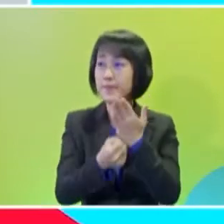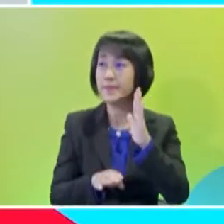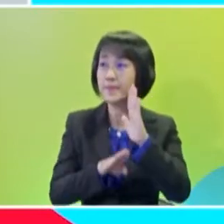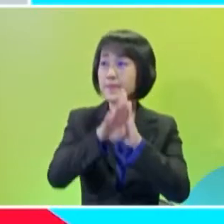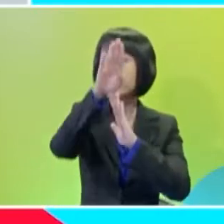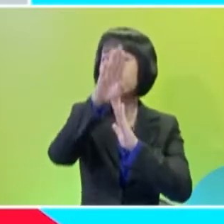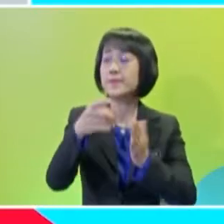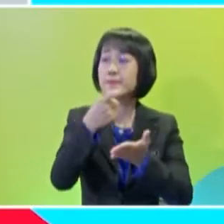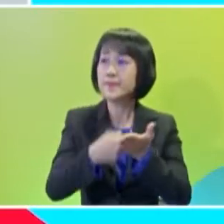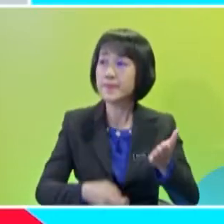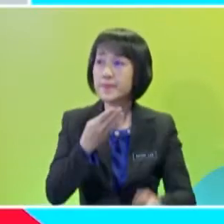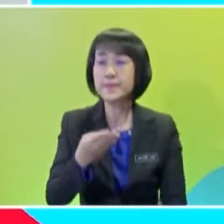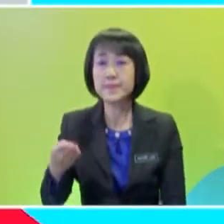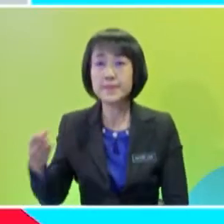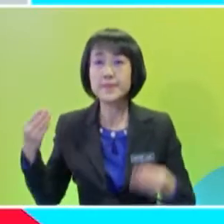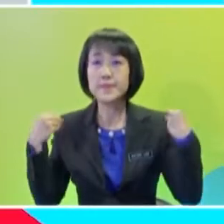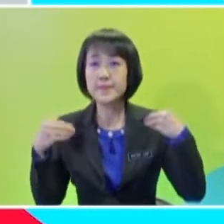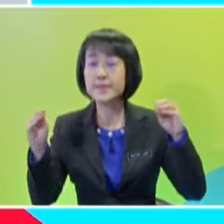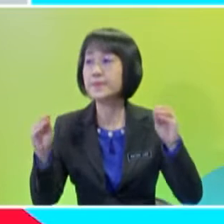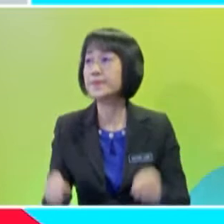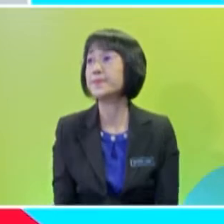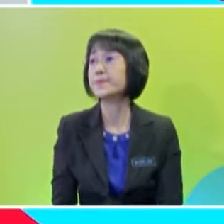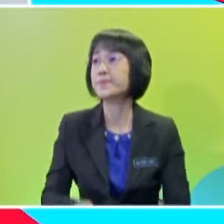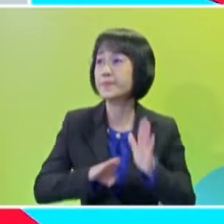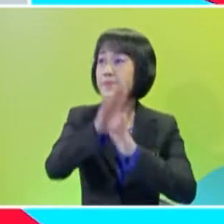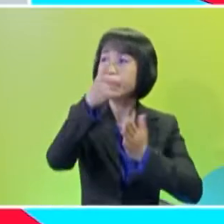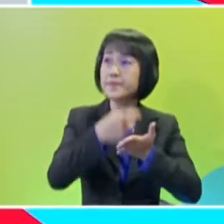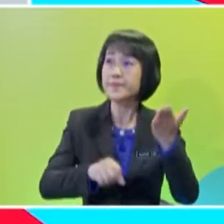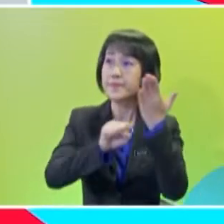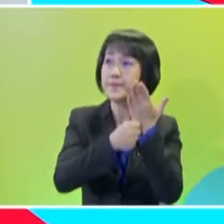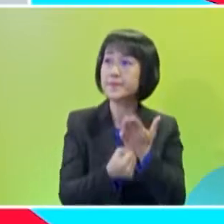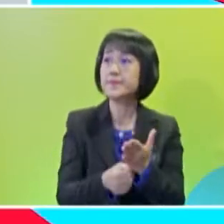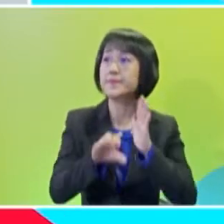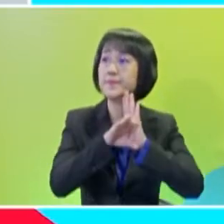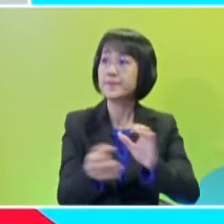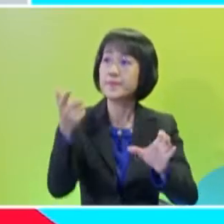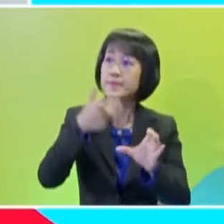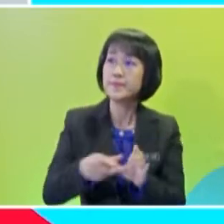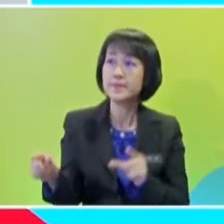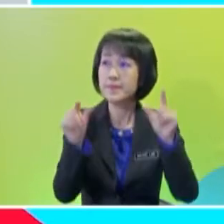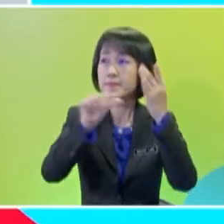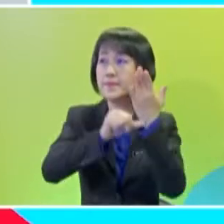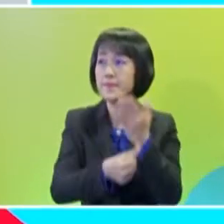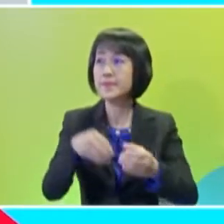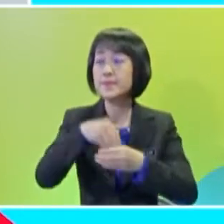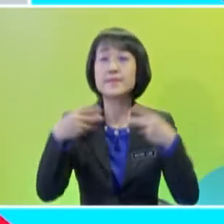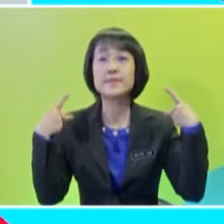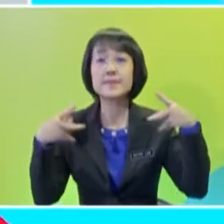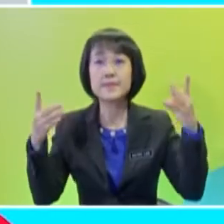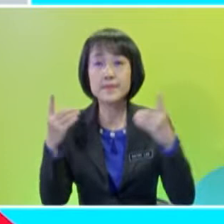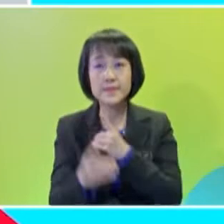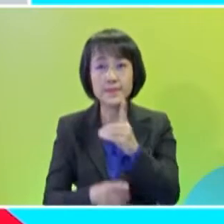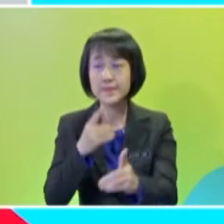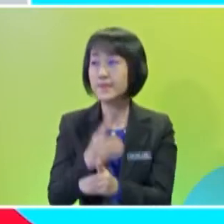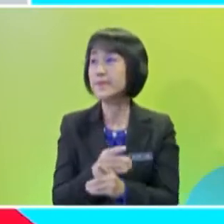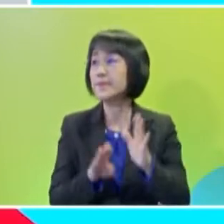community oke yang seterusnya adalah kenaikan harga sumber seperti petrolium dan gas asli dalam pasaran dunia dan terakhir